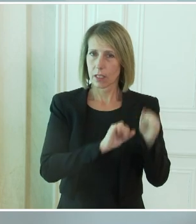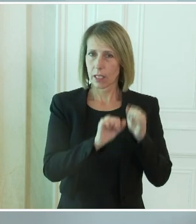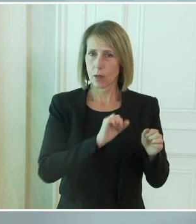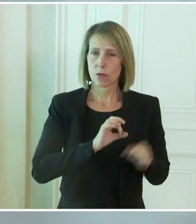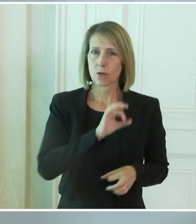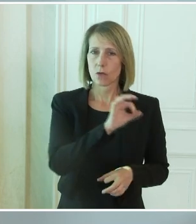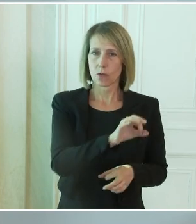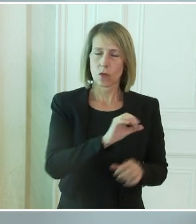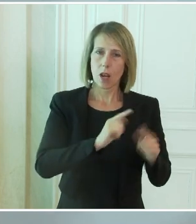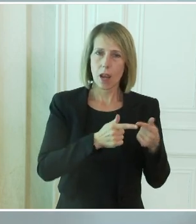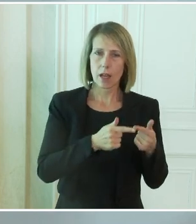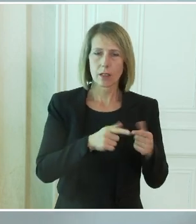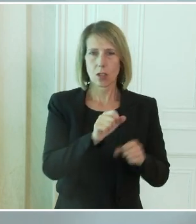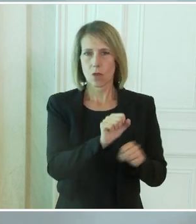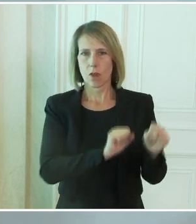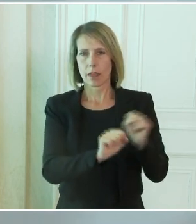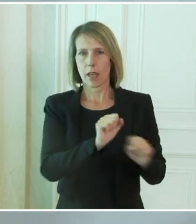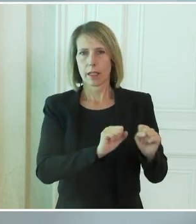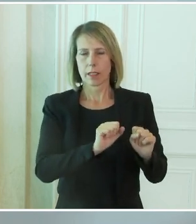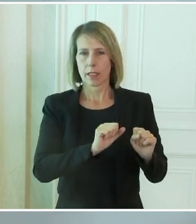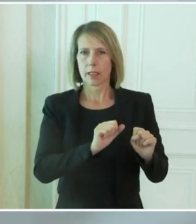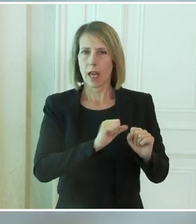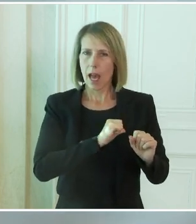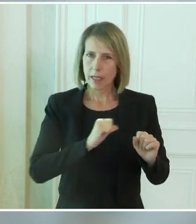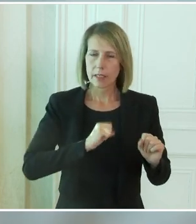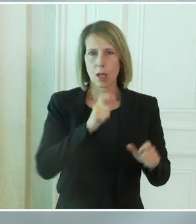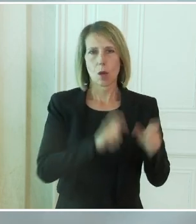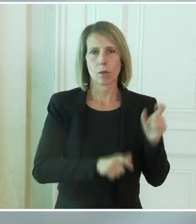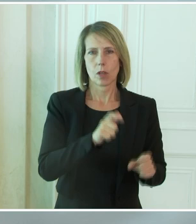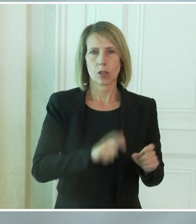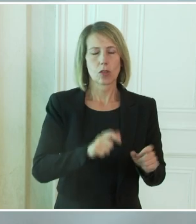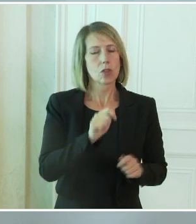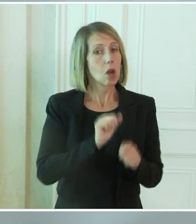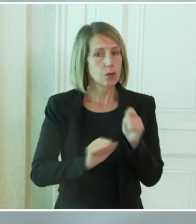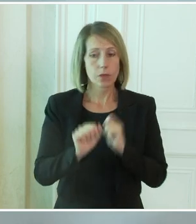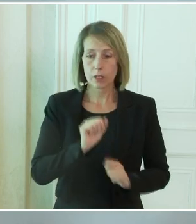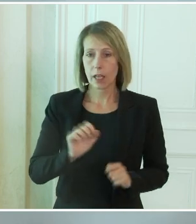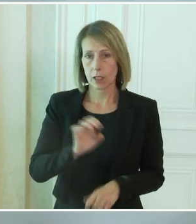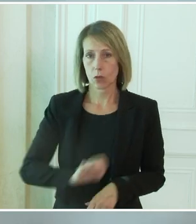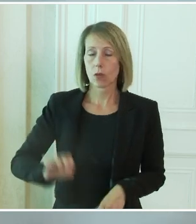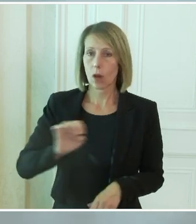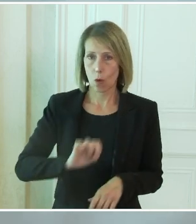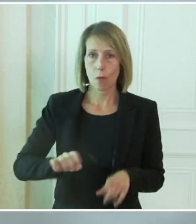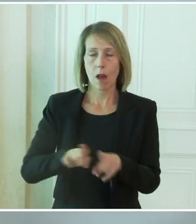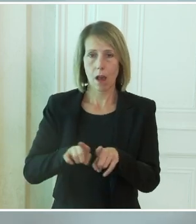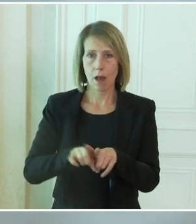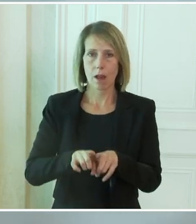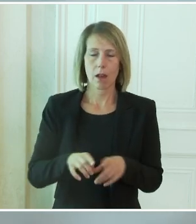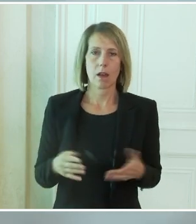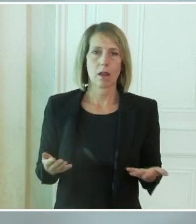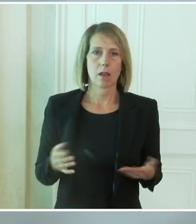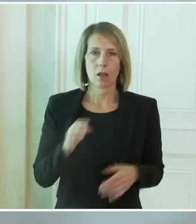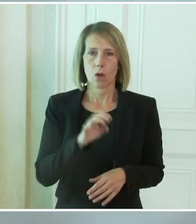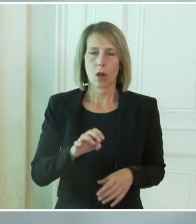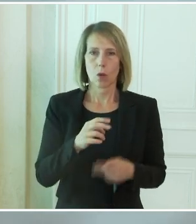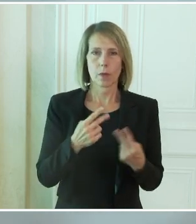für das Land, verteidigt eigene Menschen, verteidigt Europa was die europäischen